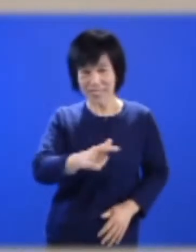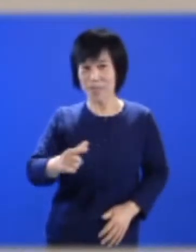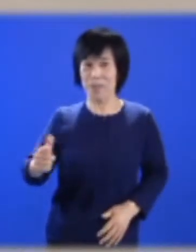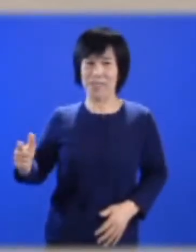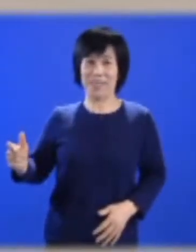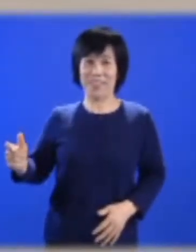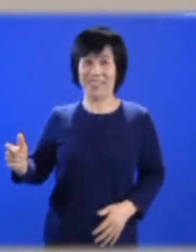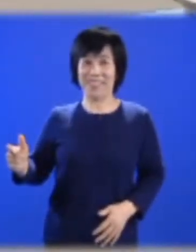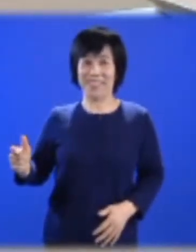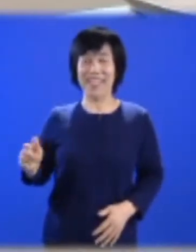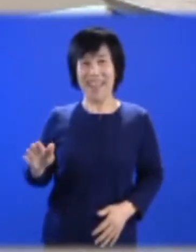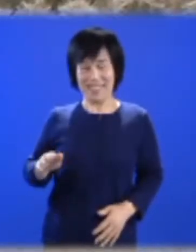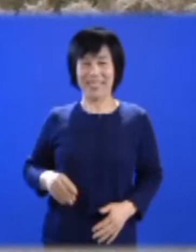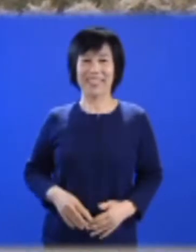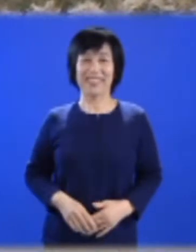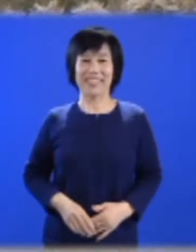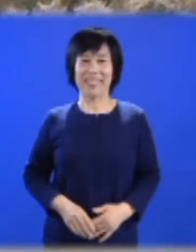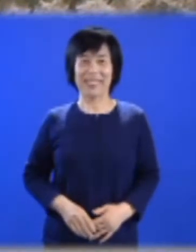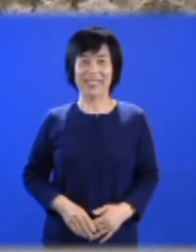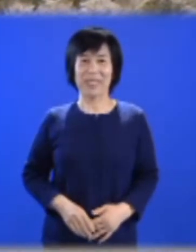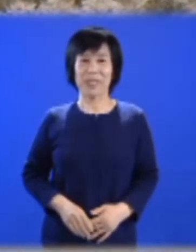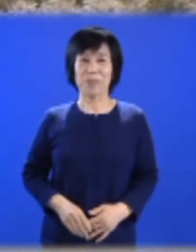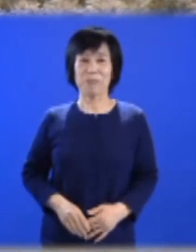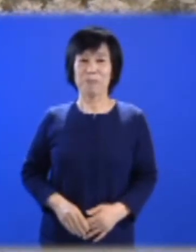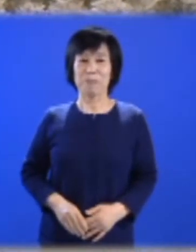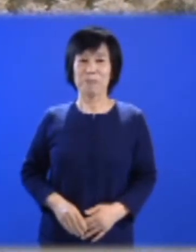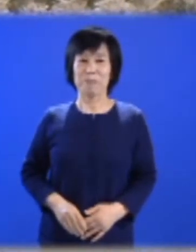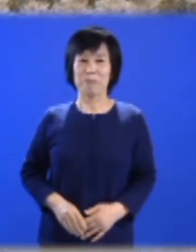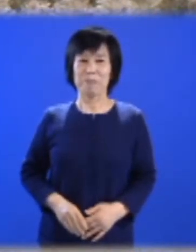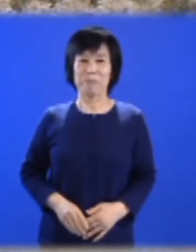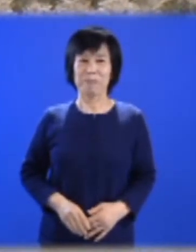わり種自転車がたくさんあるんですよ。